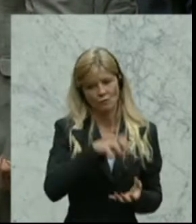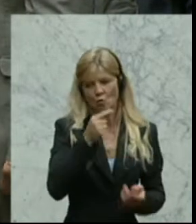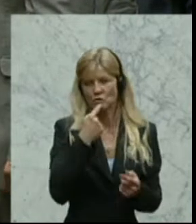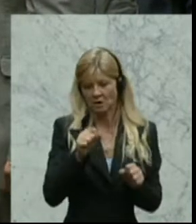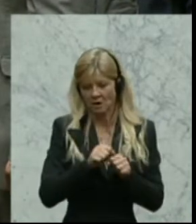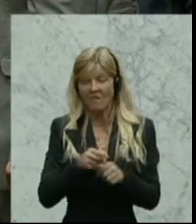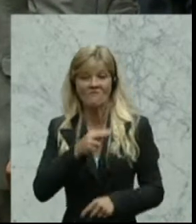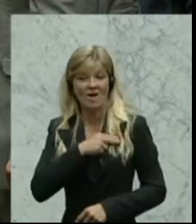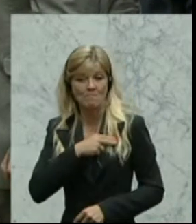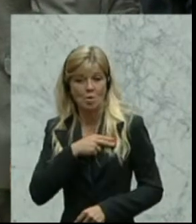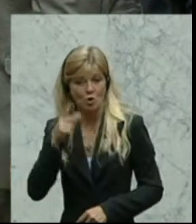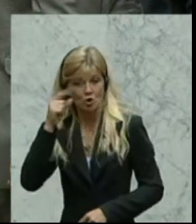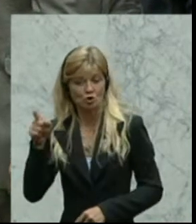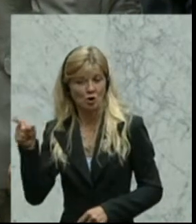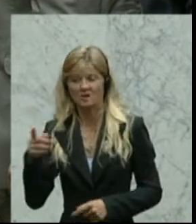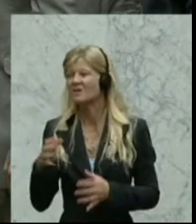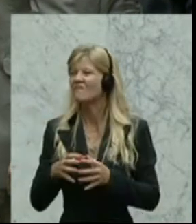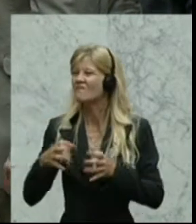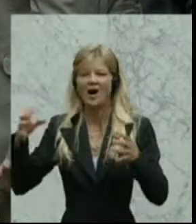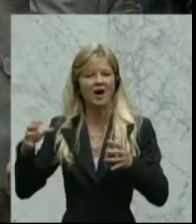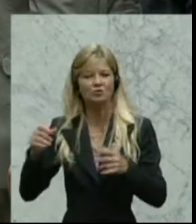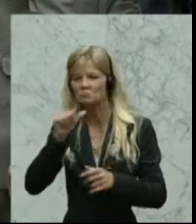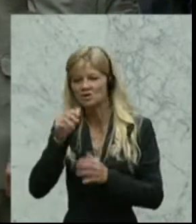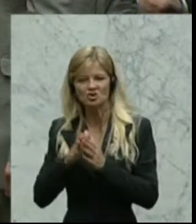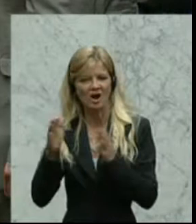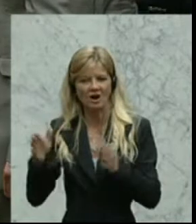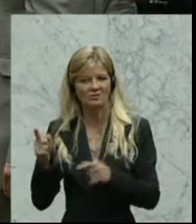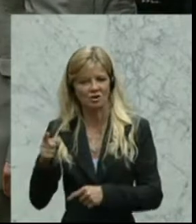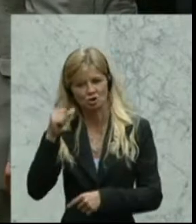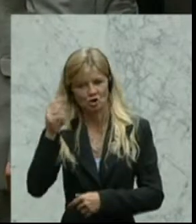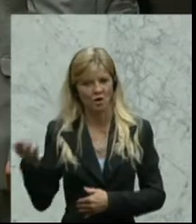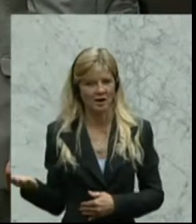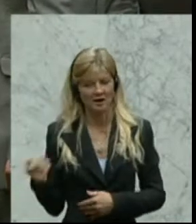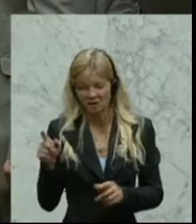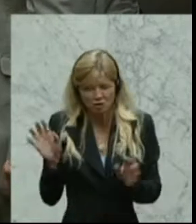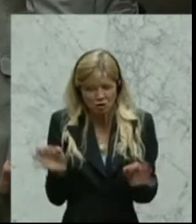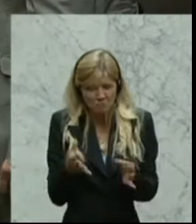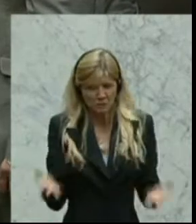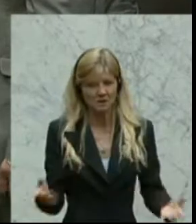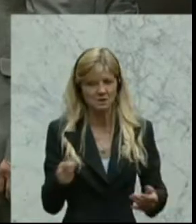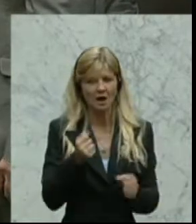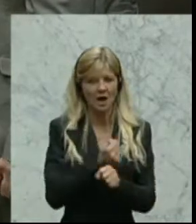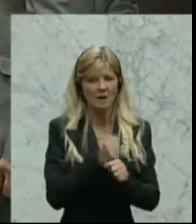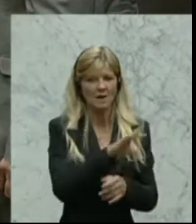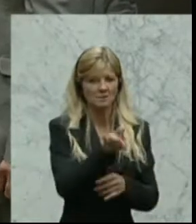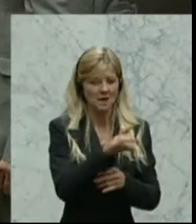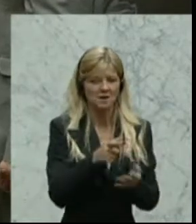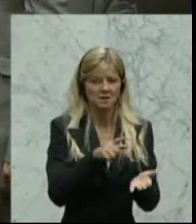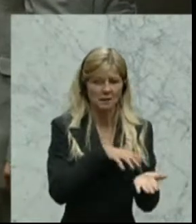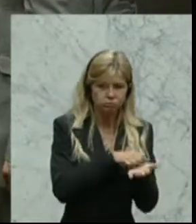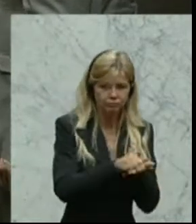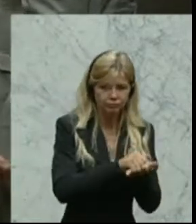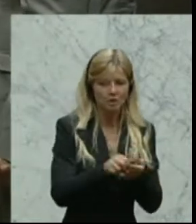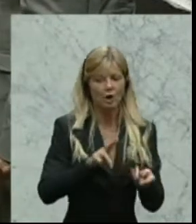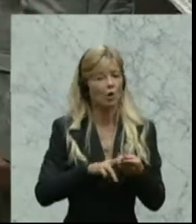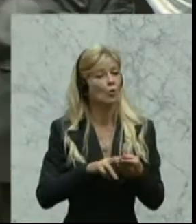daher nicht stimmen, dass diese Steuern die Arbeitsplätze vernichten. Es kann daher auch, Frau Kollegin Nachbauer, nicht stimmen, dass